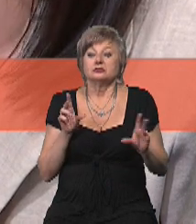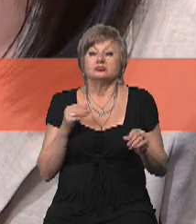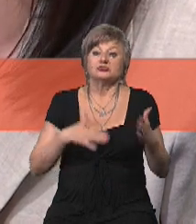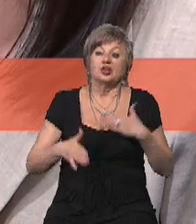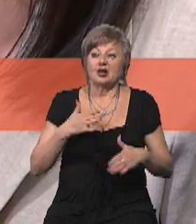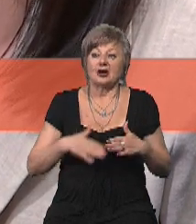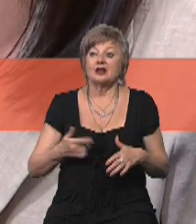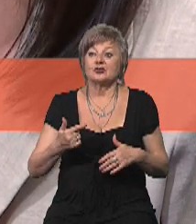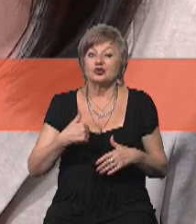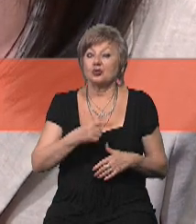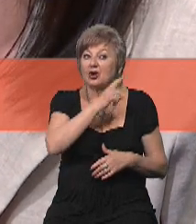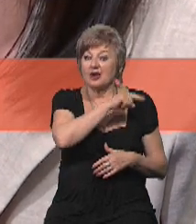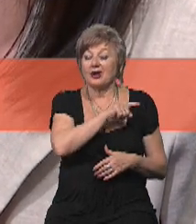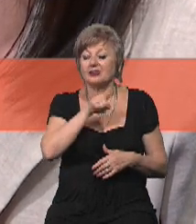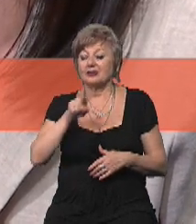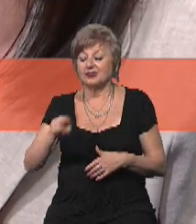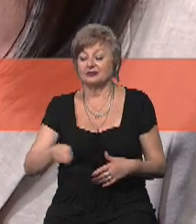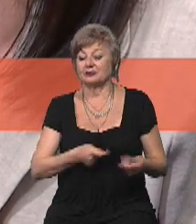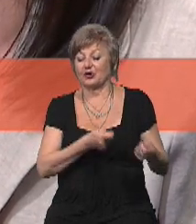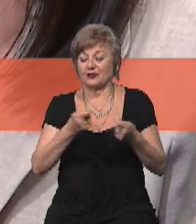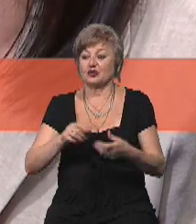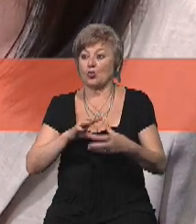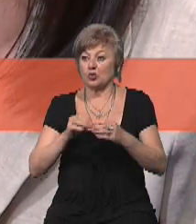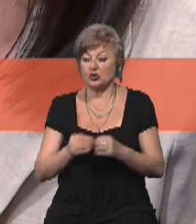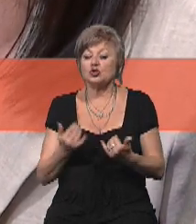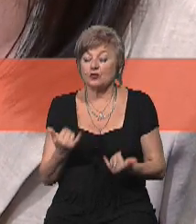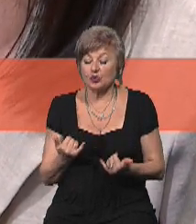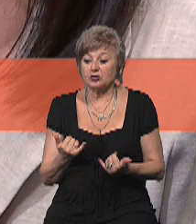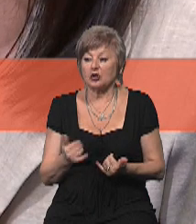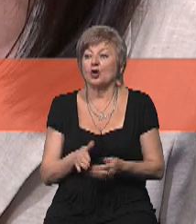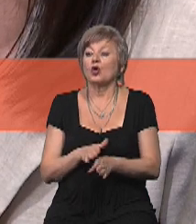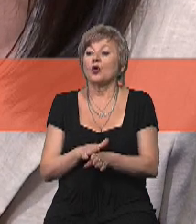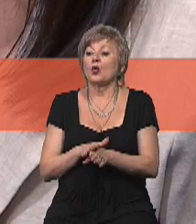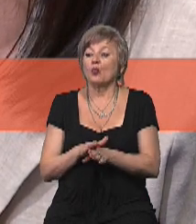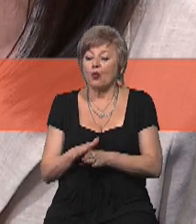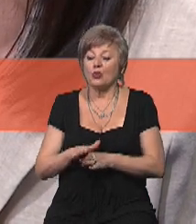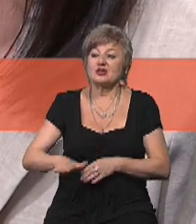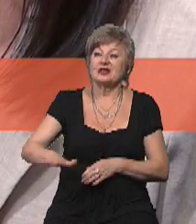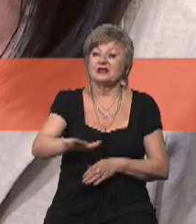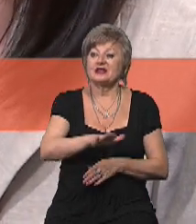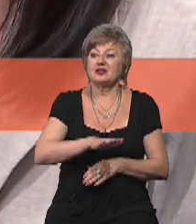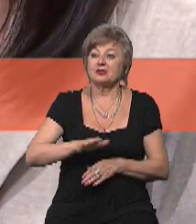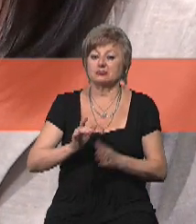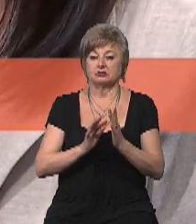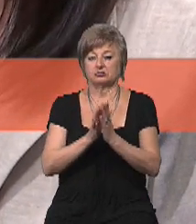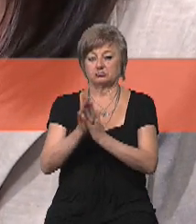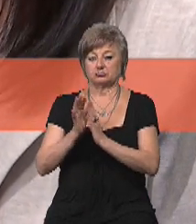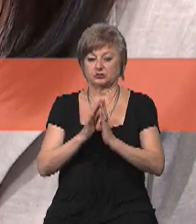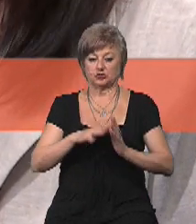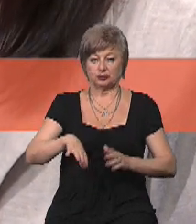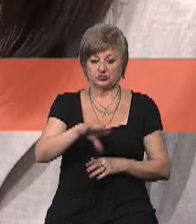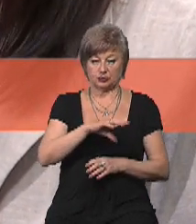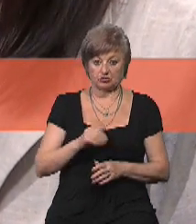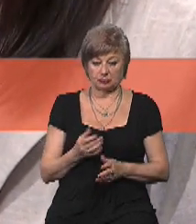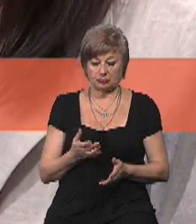того, що я звідти їду. Так? Результат, сьогодні я приїжджаю, повністю всі території, вони в зарослях амброзії. Тобто